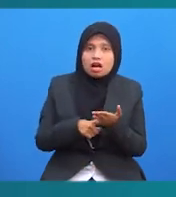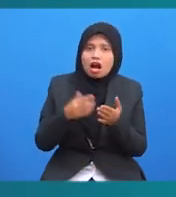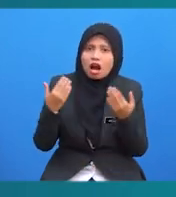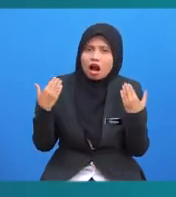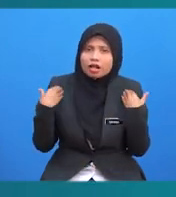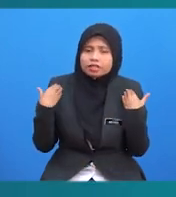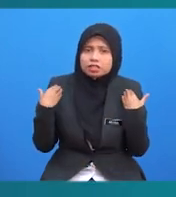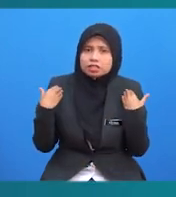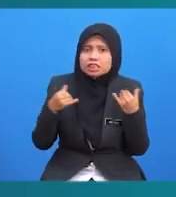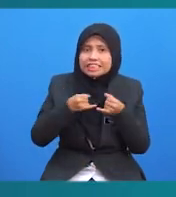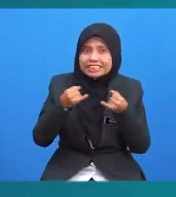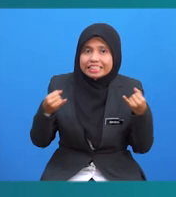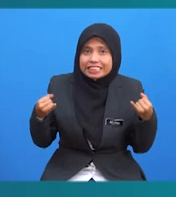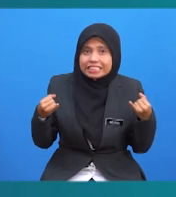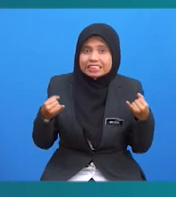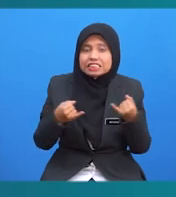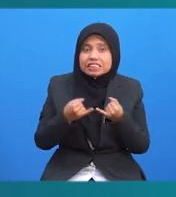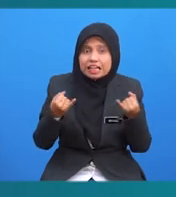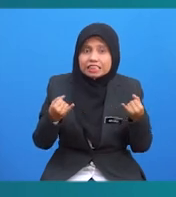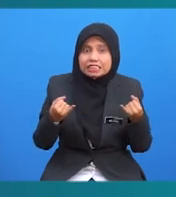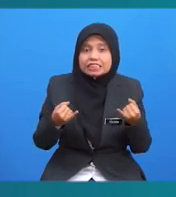terdapat beberapa jenis stand tersebut.